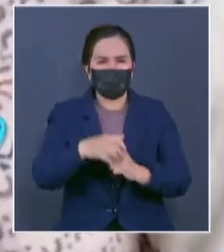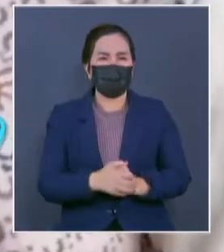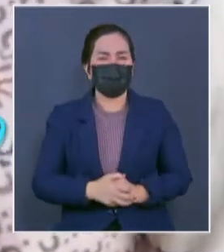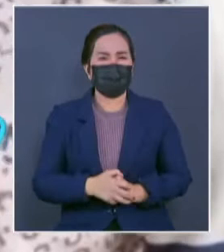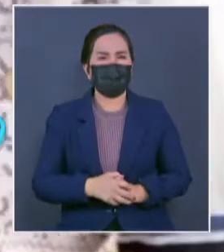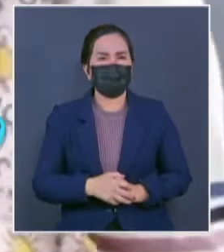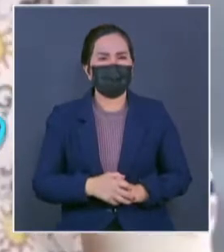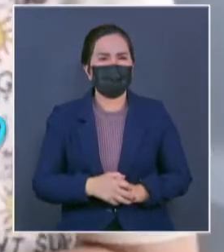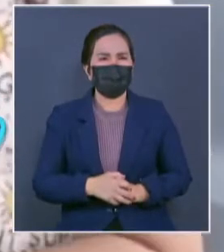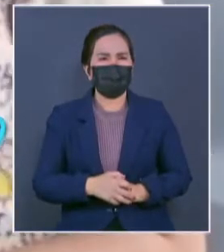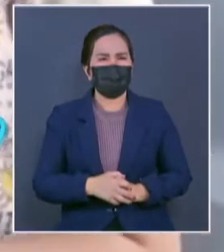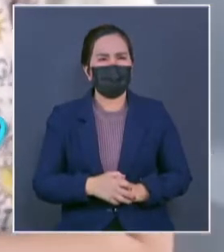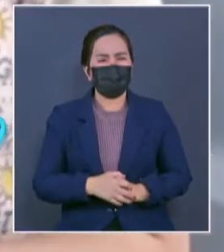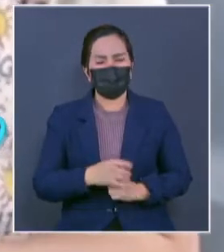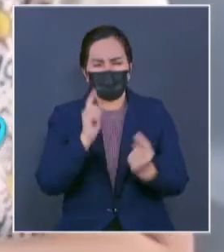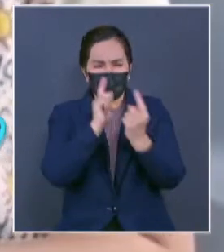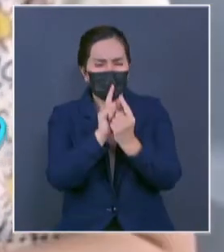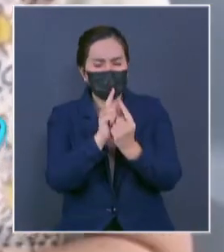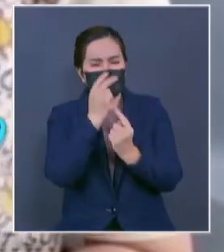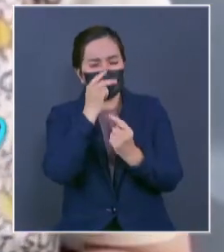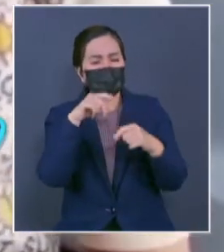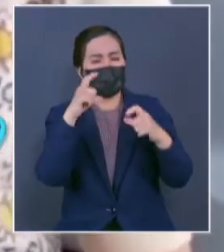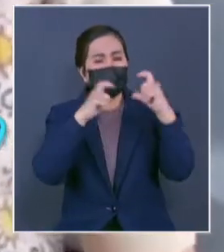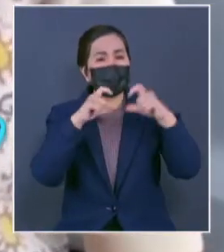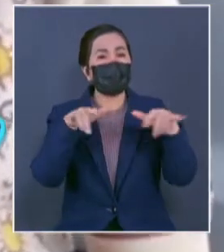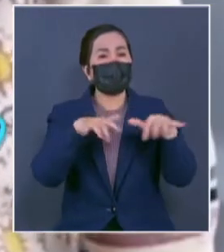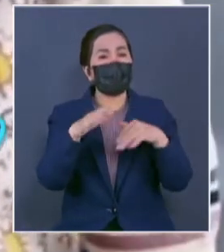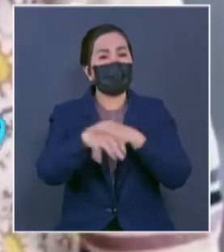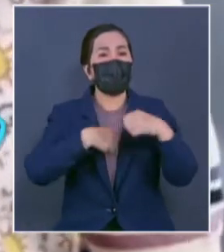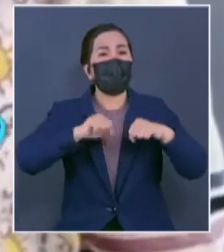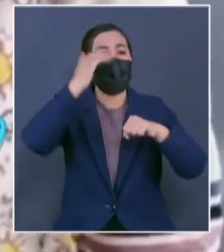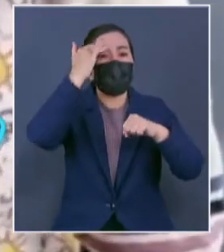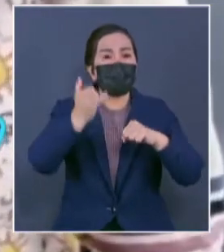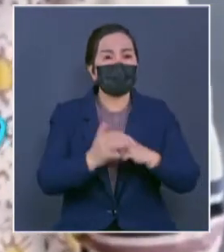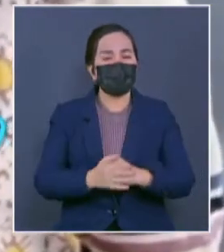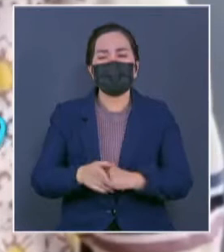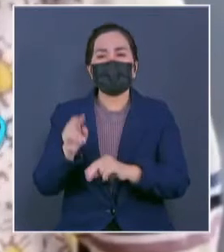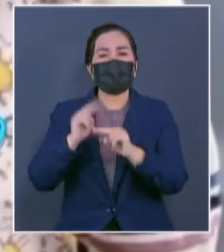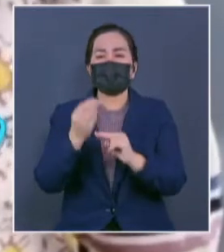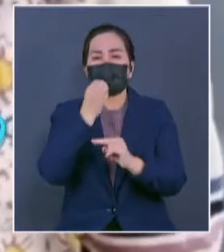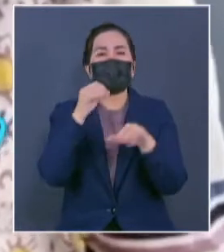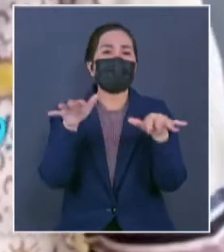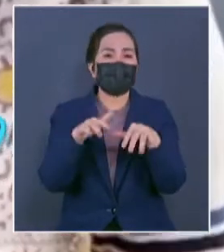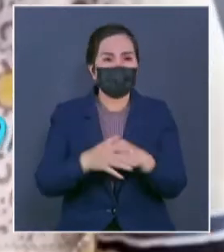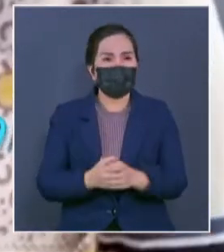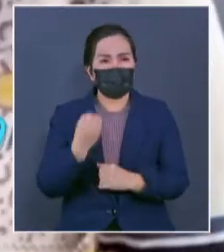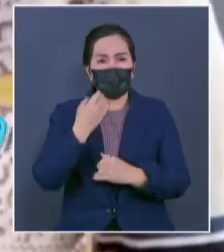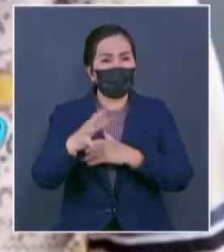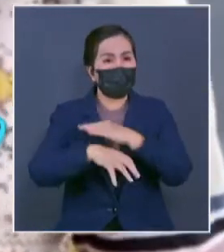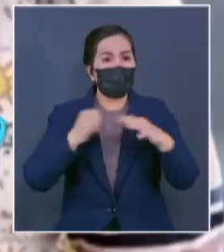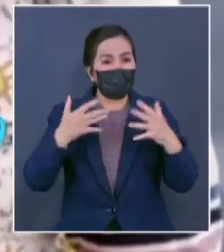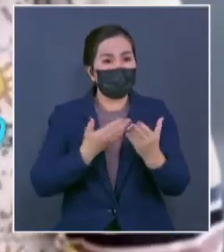ข้าไปแต่เขาก็ดูไม่ตกใจนะตอนเจอหนูอ่ะถามว่าขโมยรถมาทำไมเขาก็นั่งกินข้าวสบายใจเลยแล้วก็บอกว่าไม่ได้ขโม